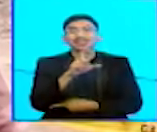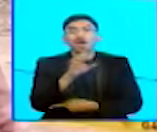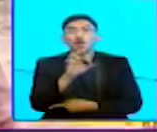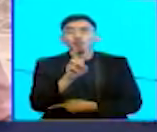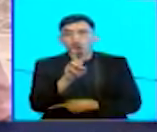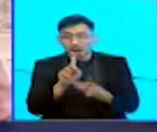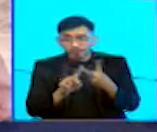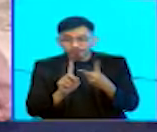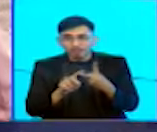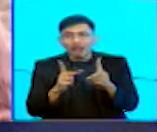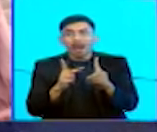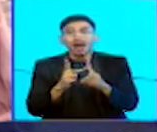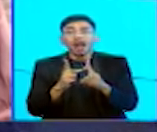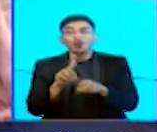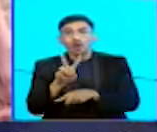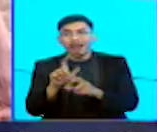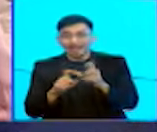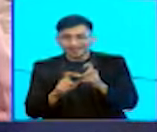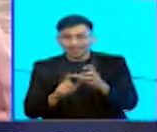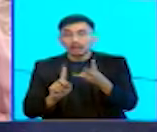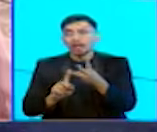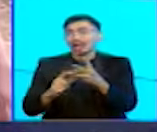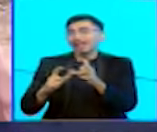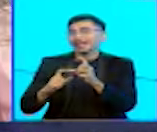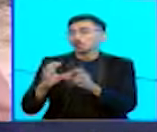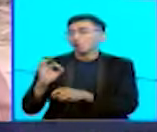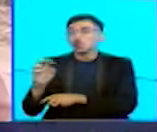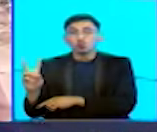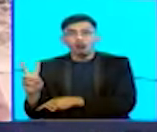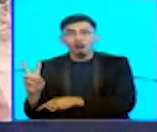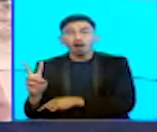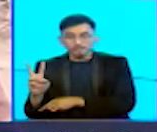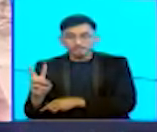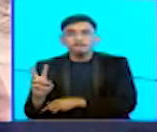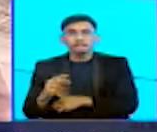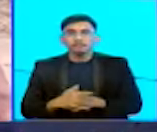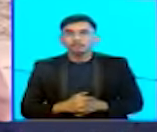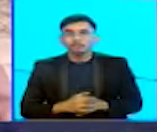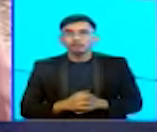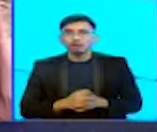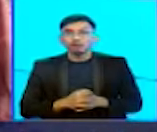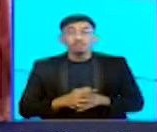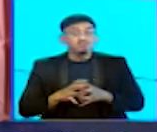SO2. Dan yang melebihi ambang batas tadi itu, yaitu SO2-nya.